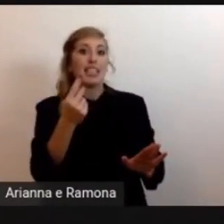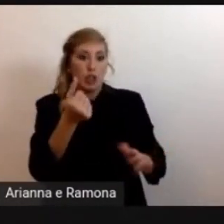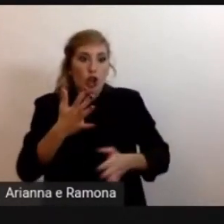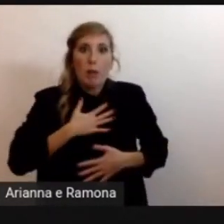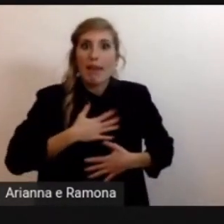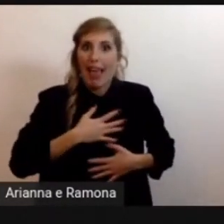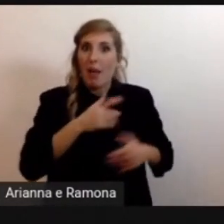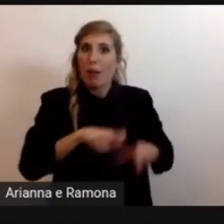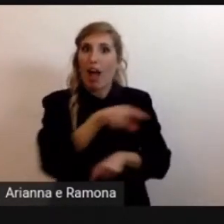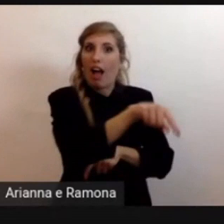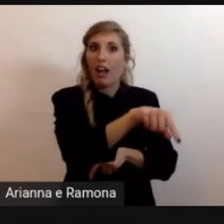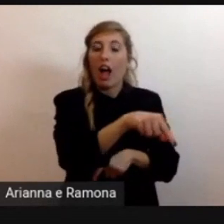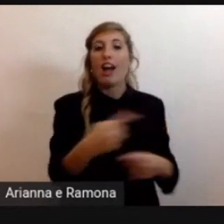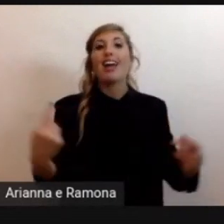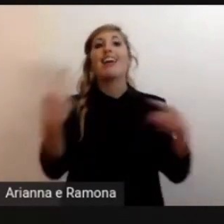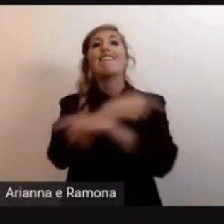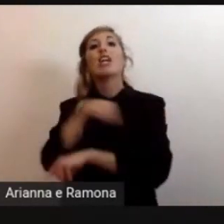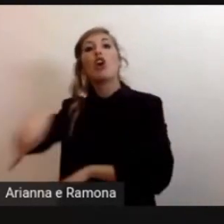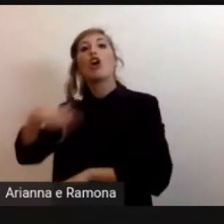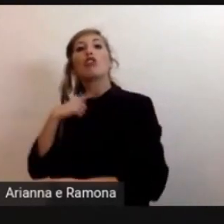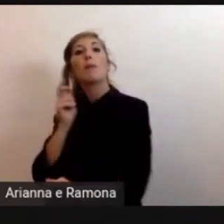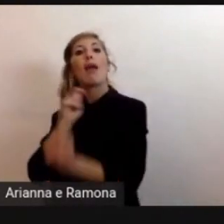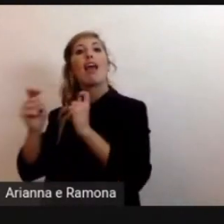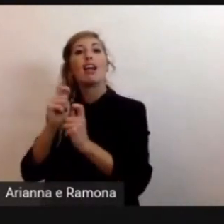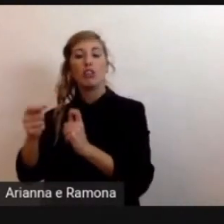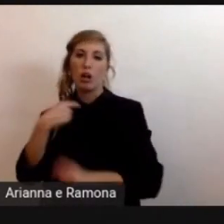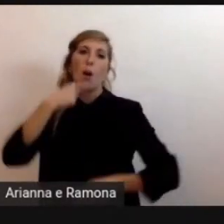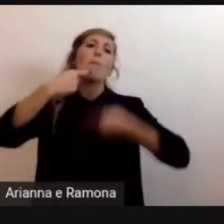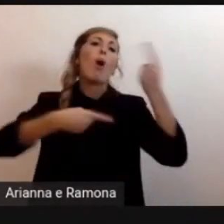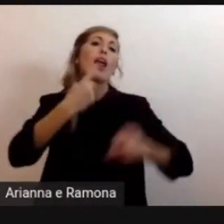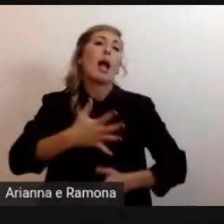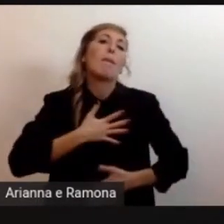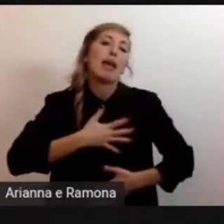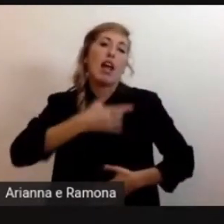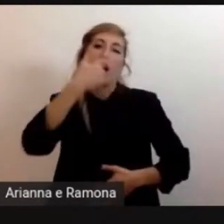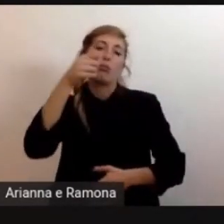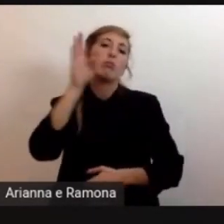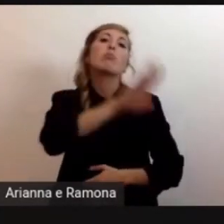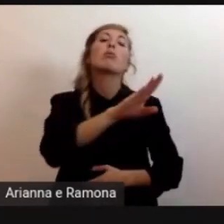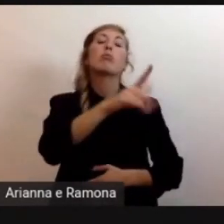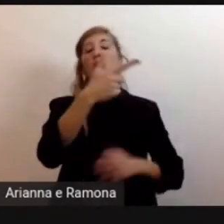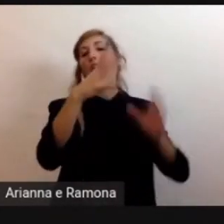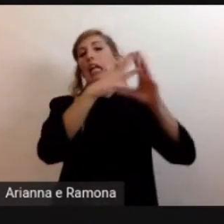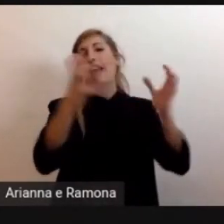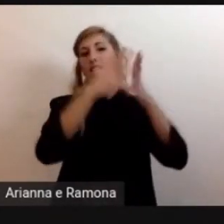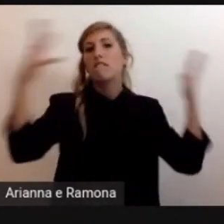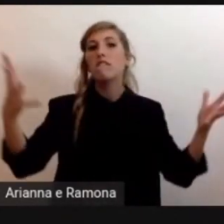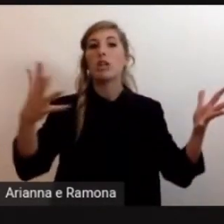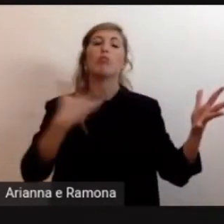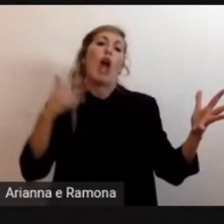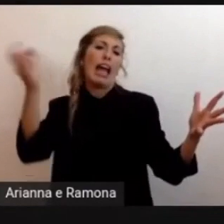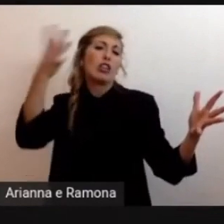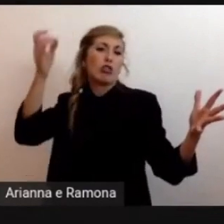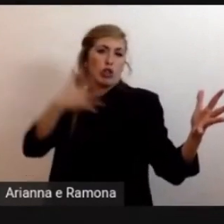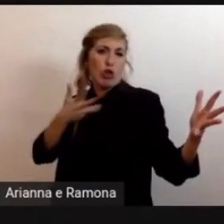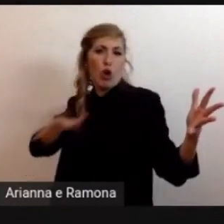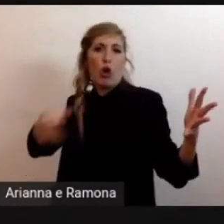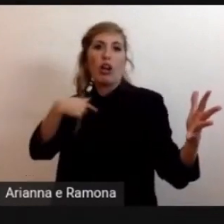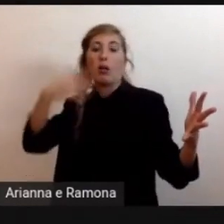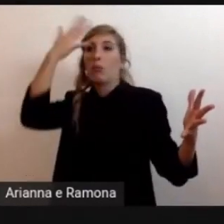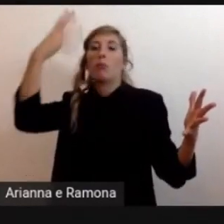manager e la mia polemica soprattutto paga ridotta con la sola eccezione torna spesso a